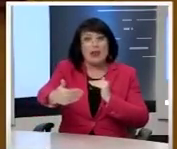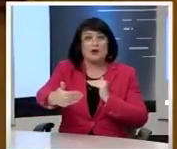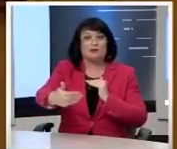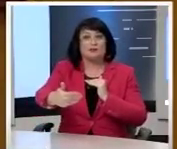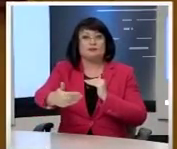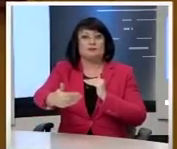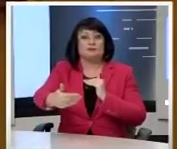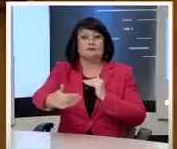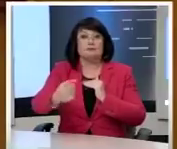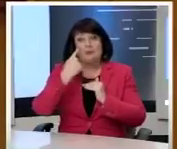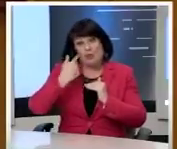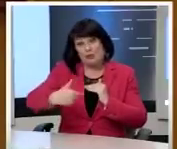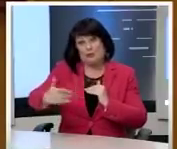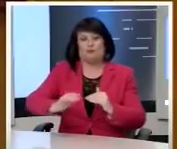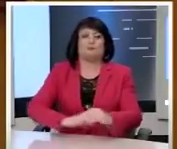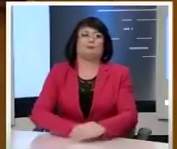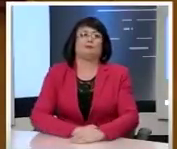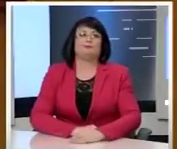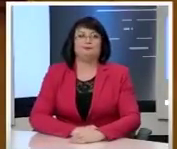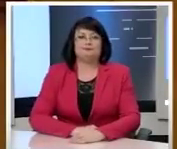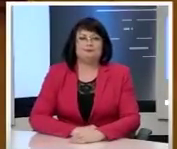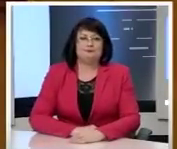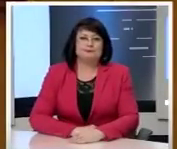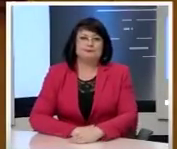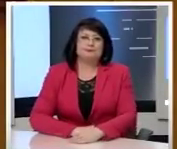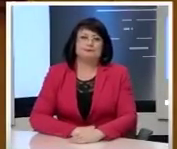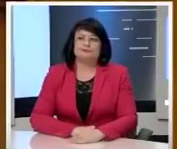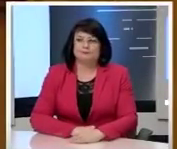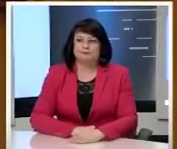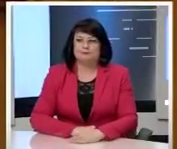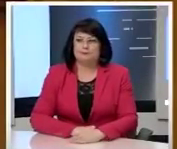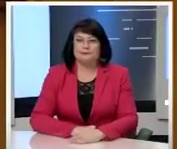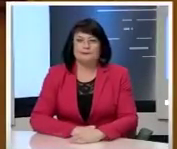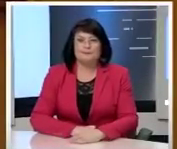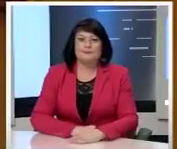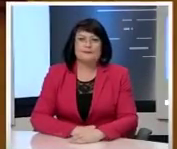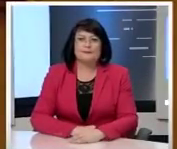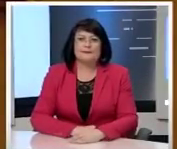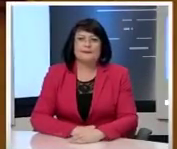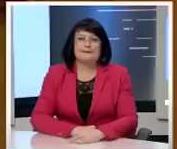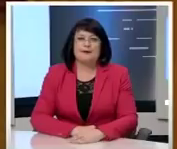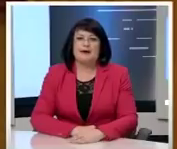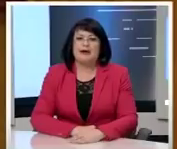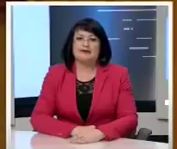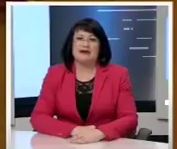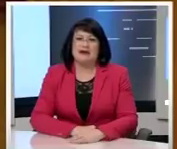κάποια ορατότητα στο μέλλον. Δεύτερον, καταστήσαμε το χρέος βιώσιμο